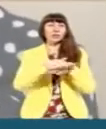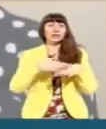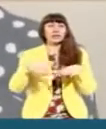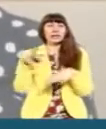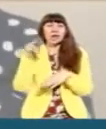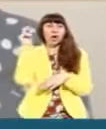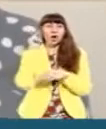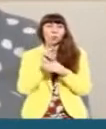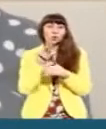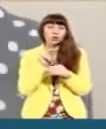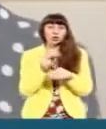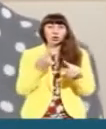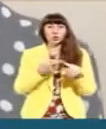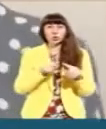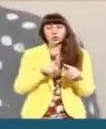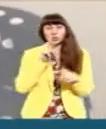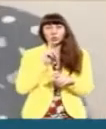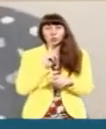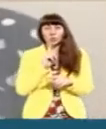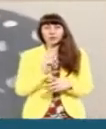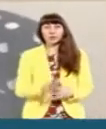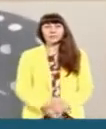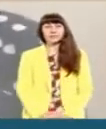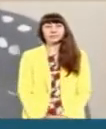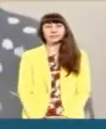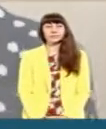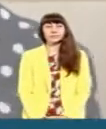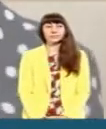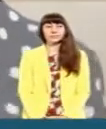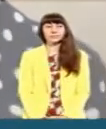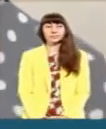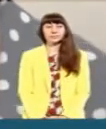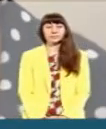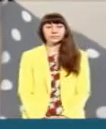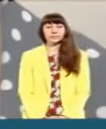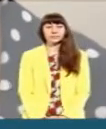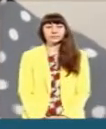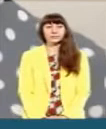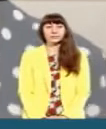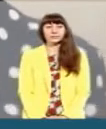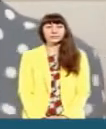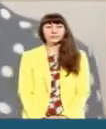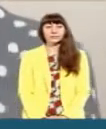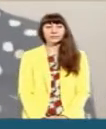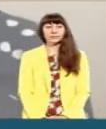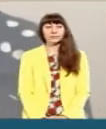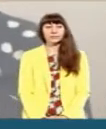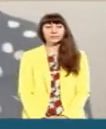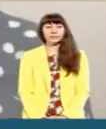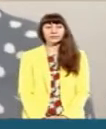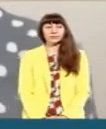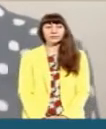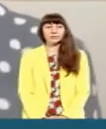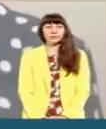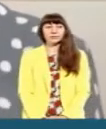түгел жиһаздардың барлығы, стендтар қазір кіргенде көресіздер. Осылардың барлығы және мынау